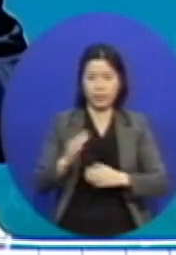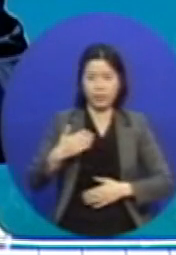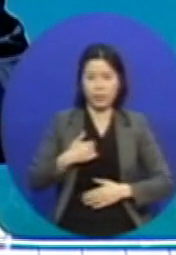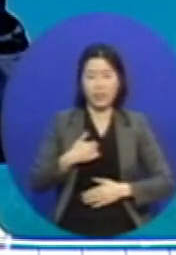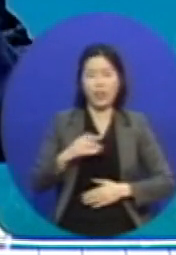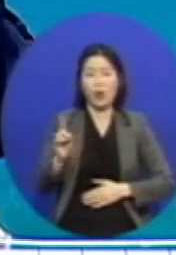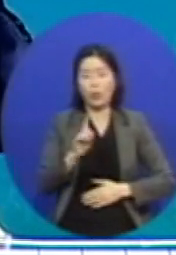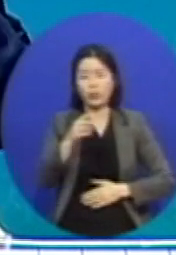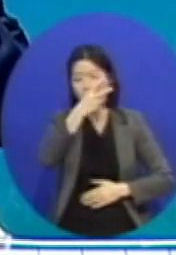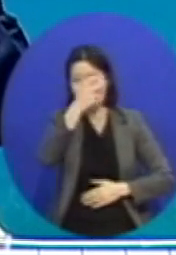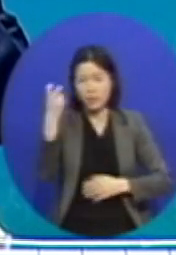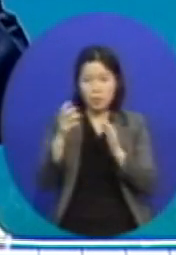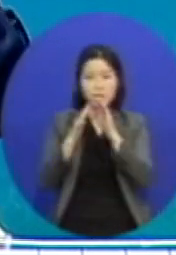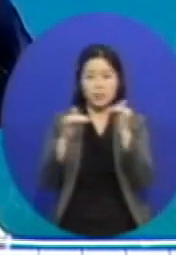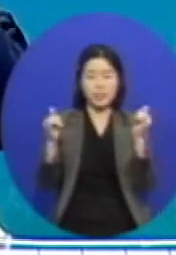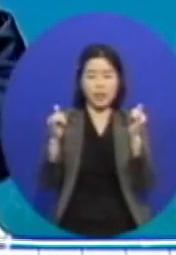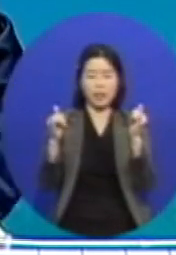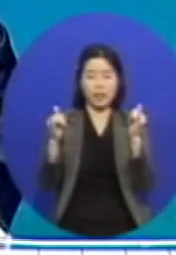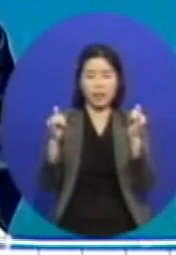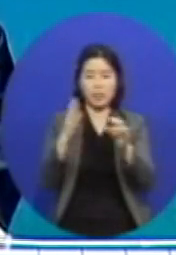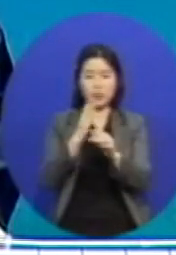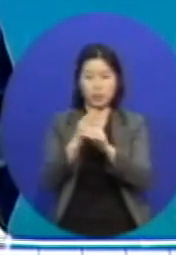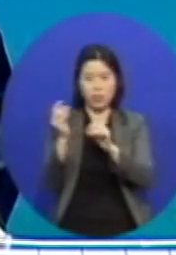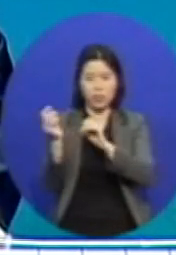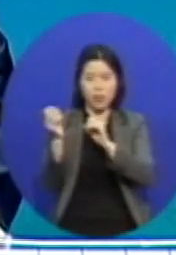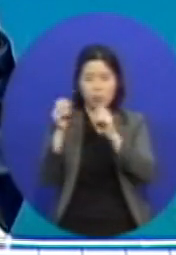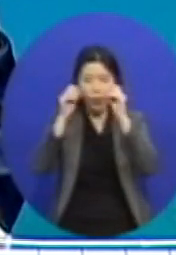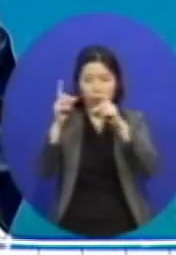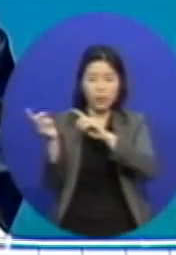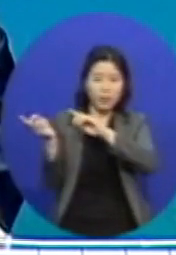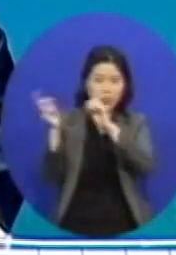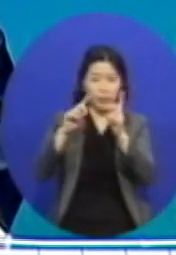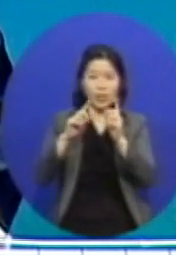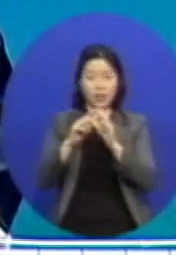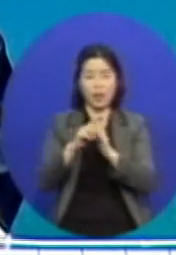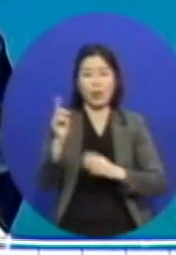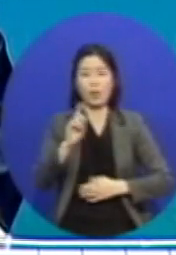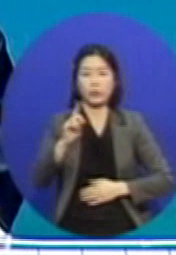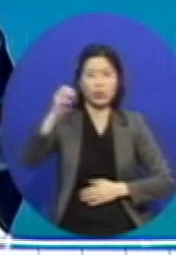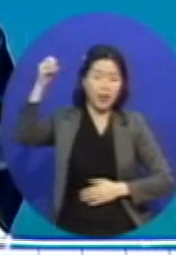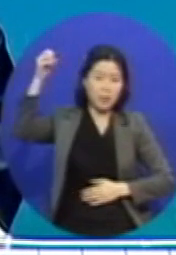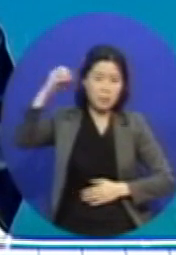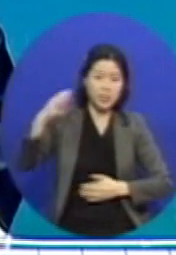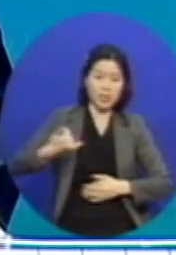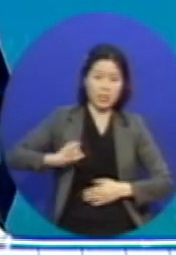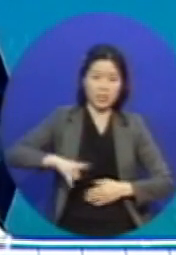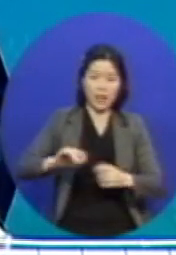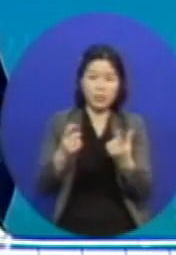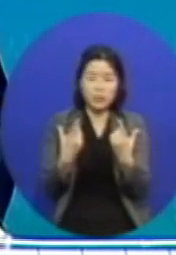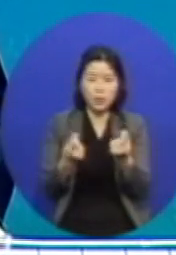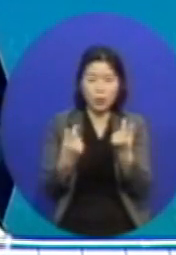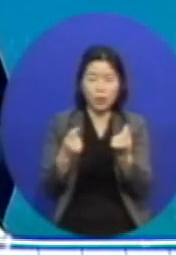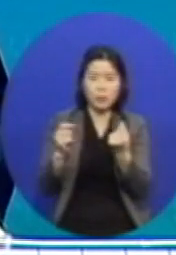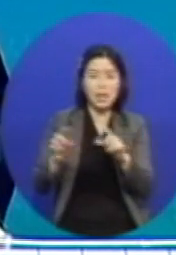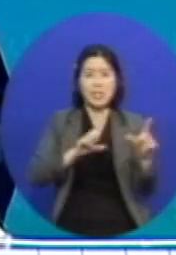잠든 자 에서 깨어 날 수 있을까 내가 어떻게 빛의 자녀 처럼 살 수 있을까